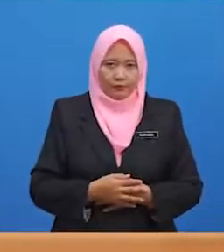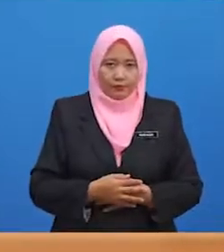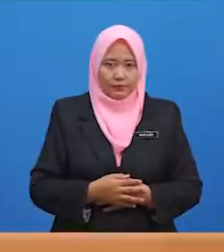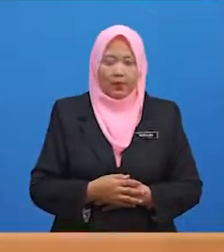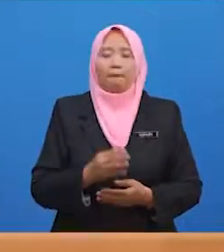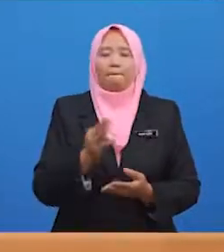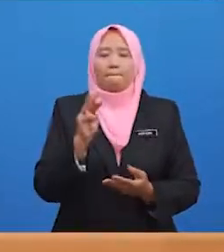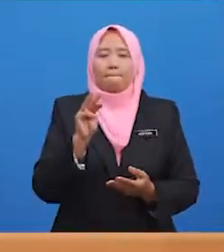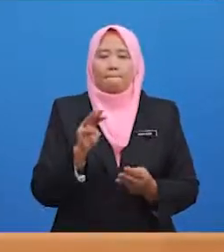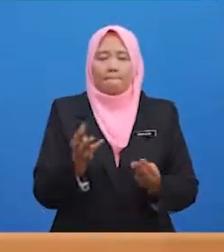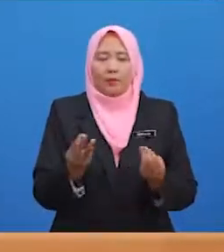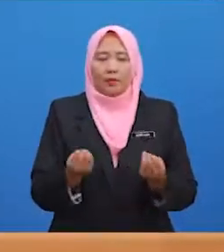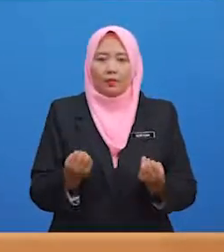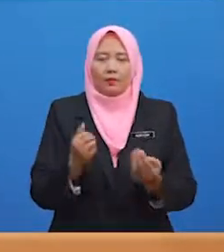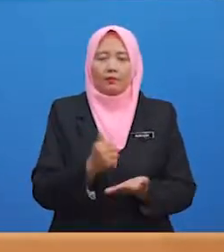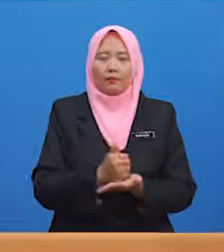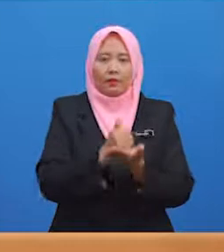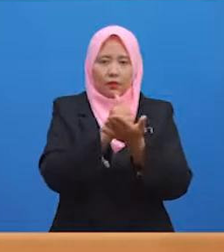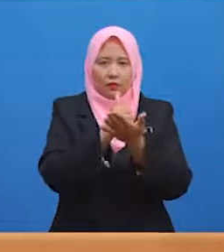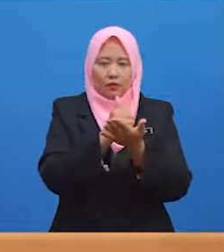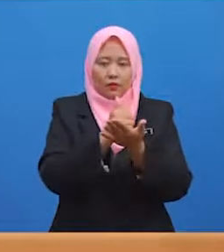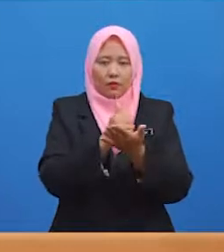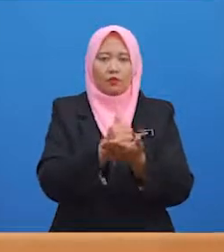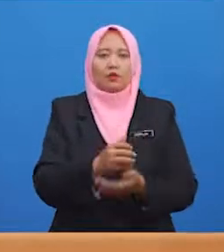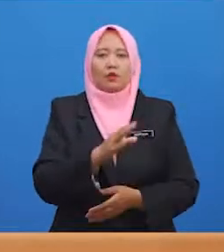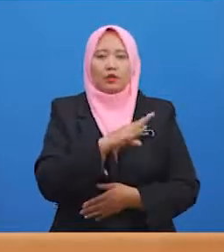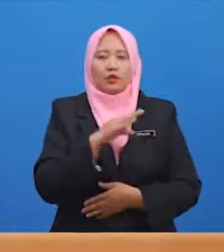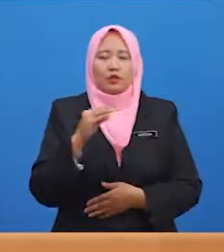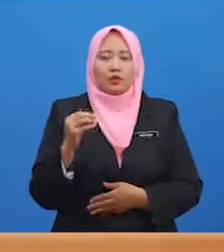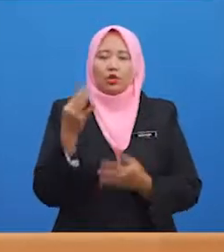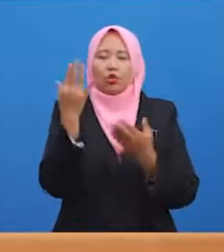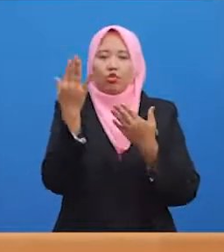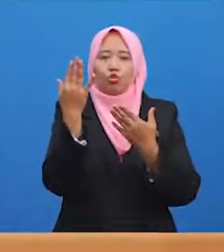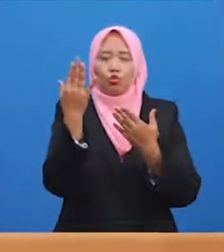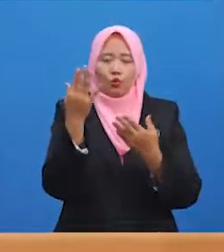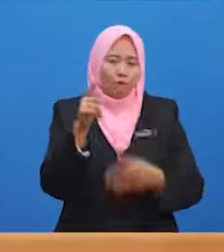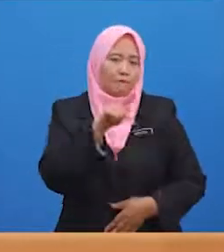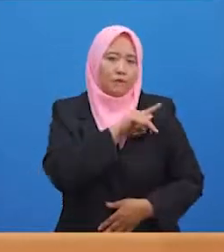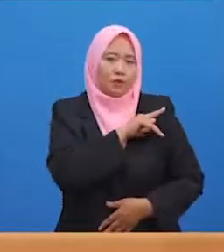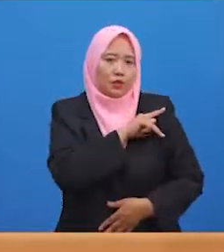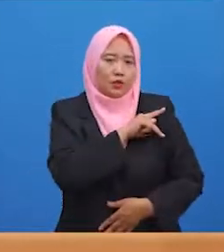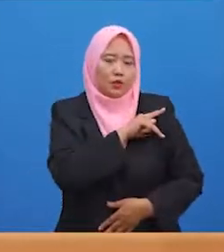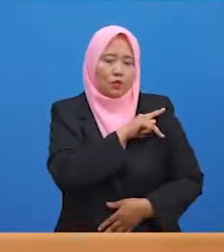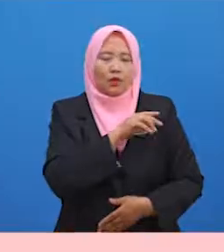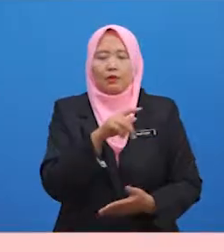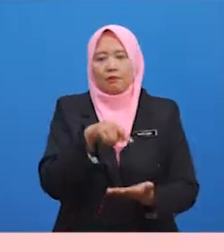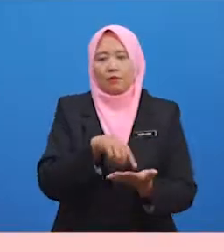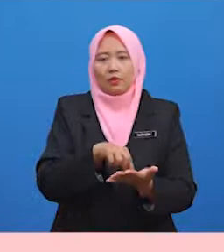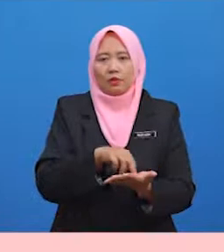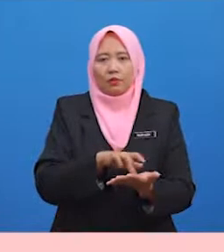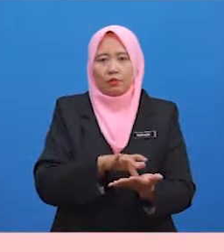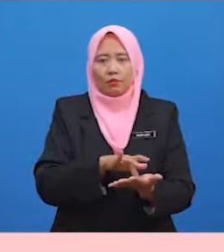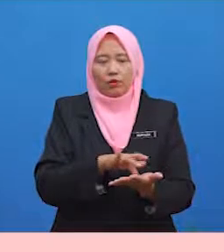Minta bantuan dan tunggu ketibaan pegawai atau pembantu perubatan untuk membawa mangsa ke hospital.